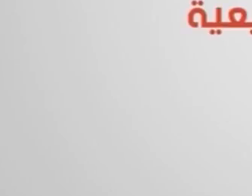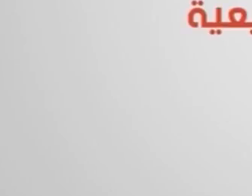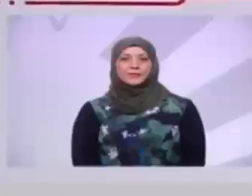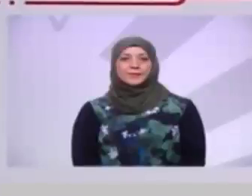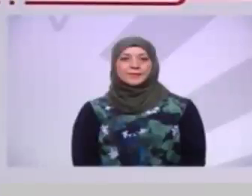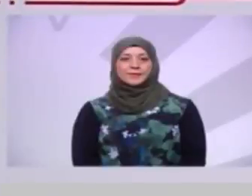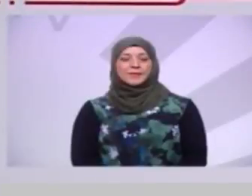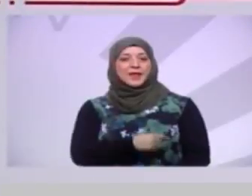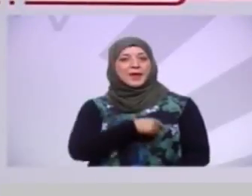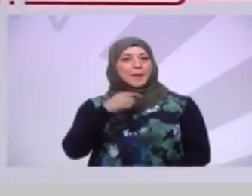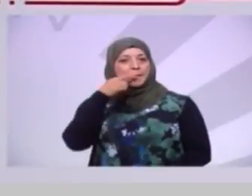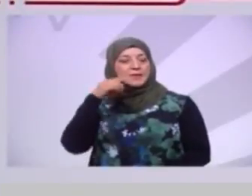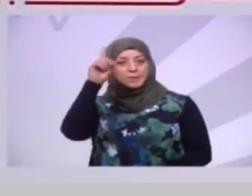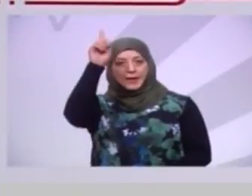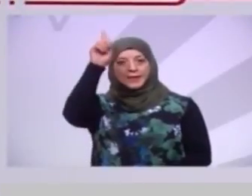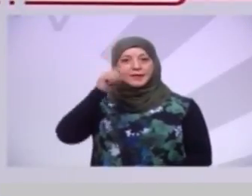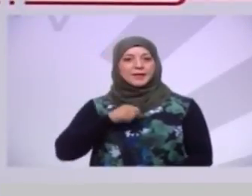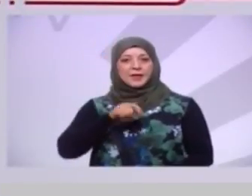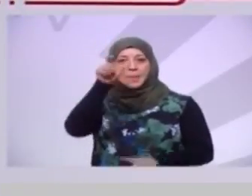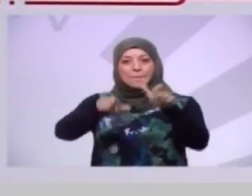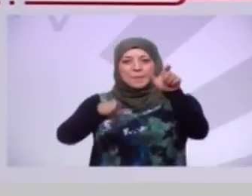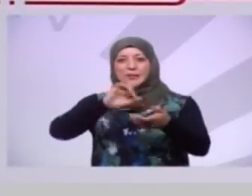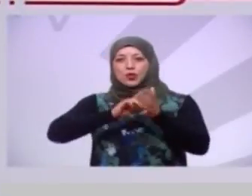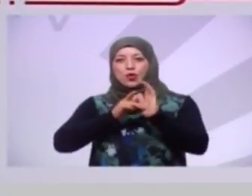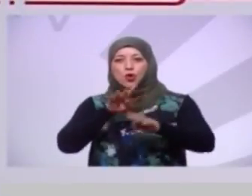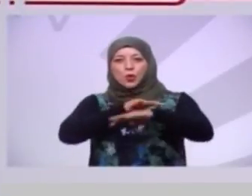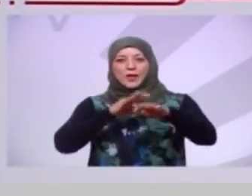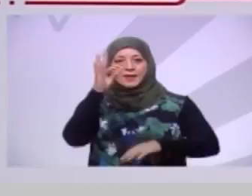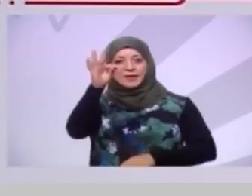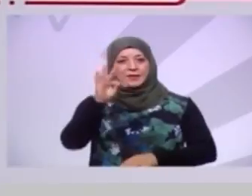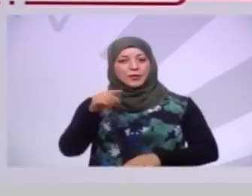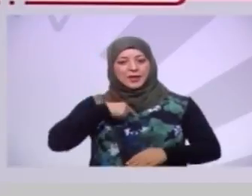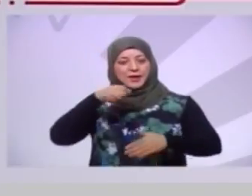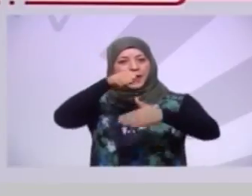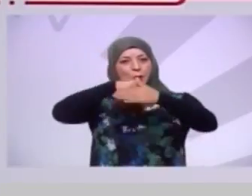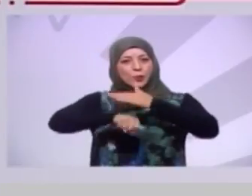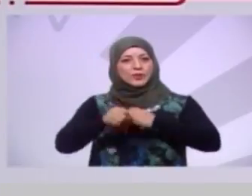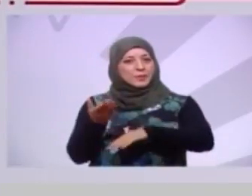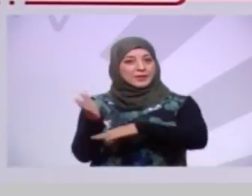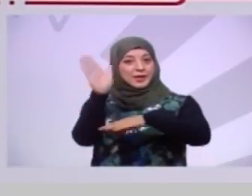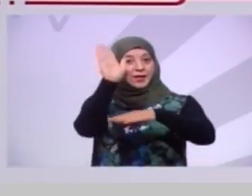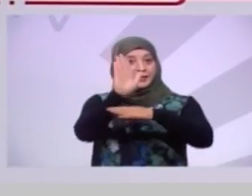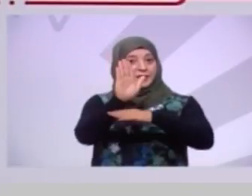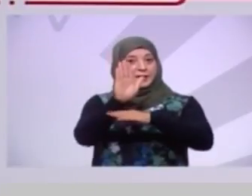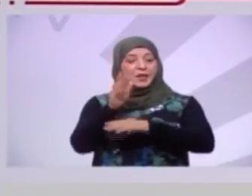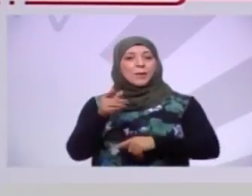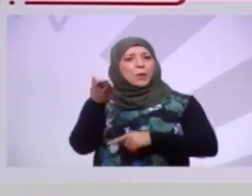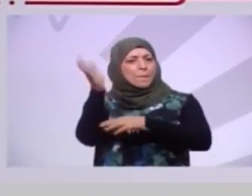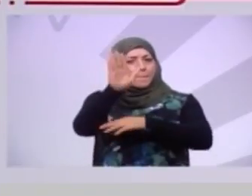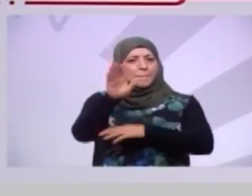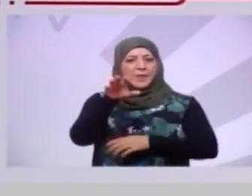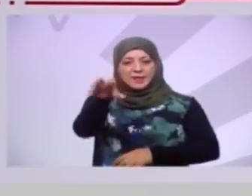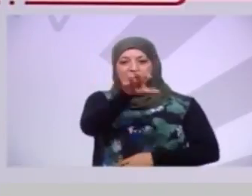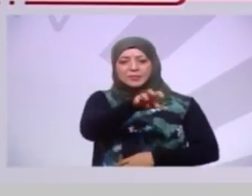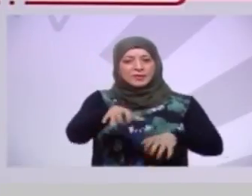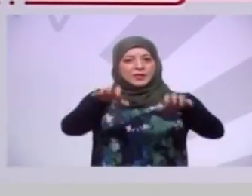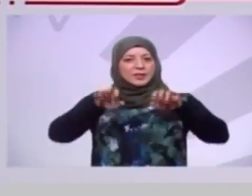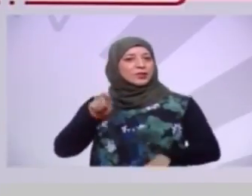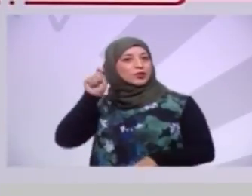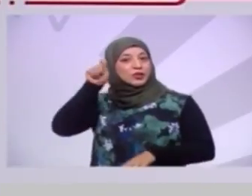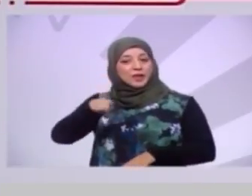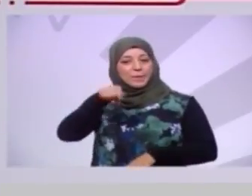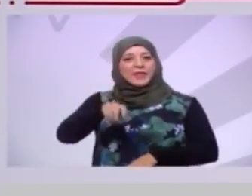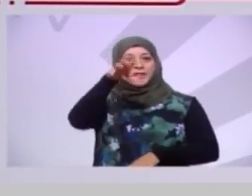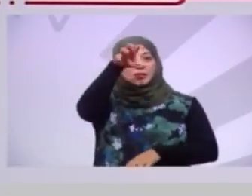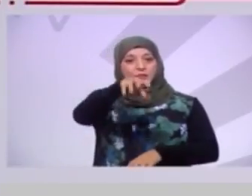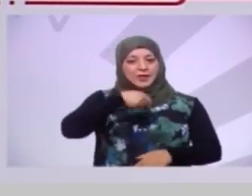بسم الله انا اقول لك مع ناس المدني ان تقدم لكم ليمثل الجهه في هذه الجهه